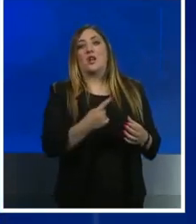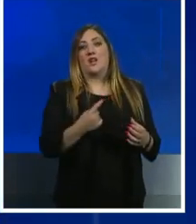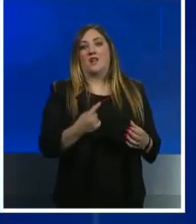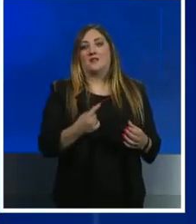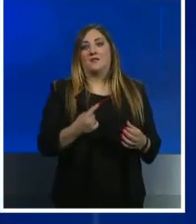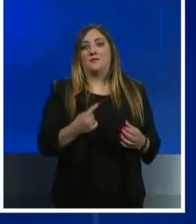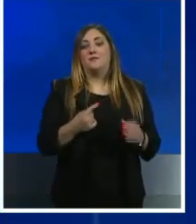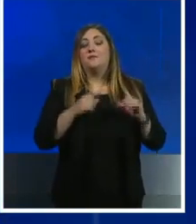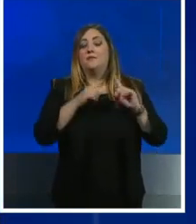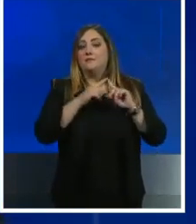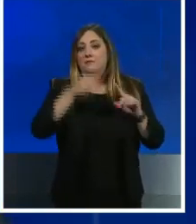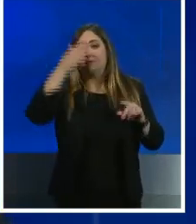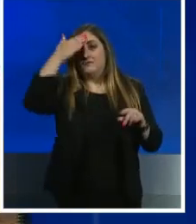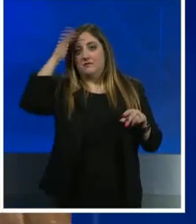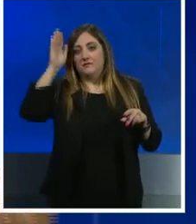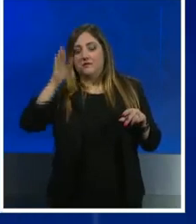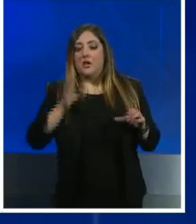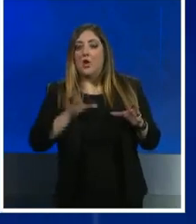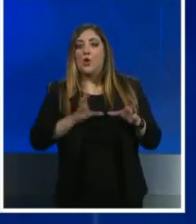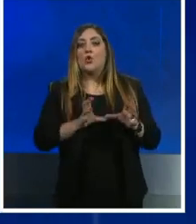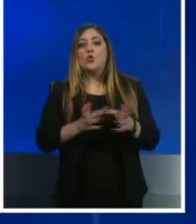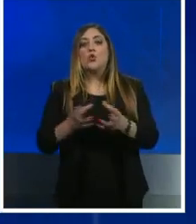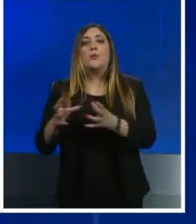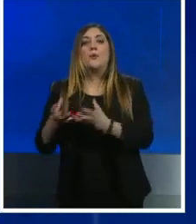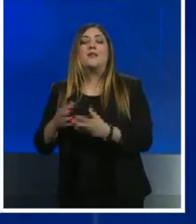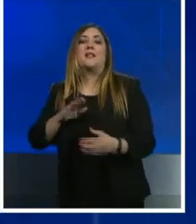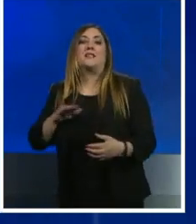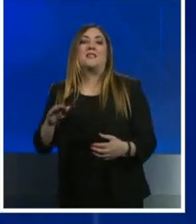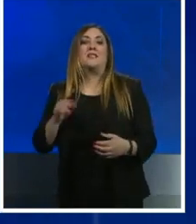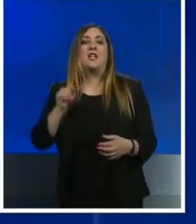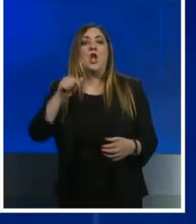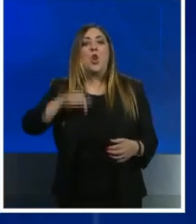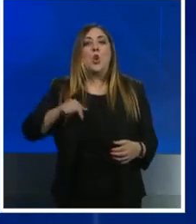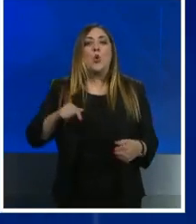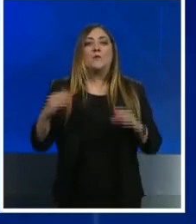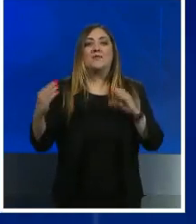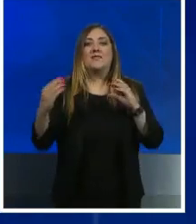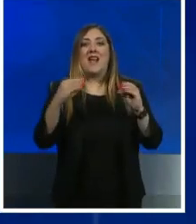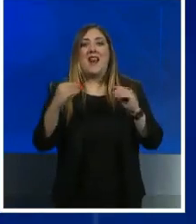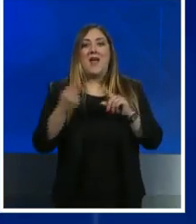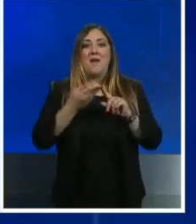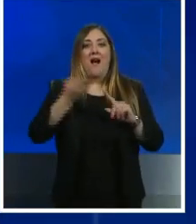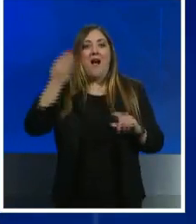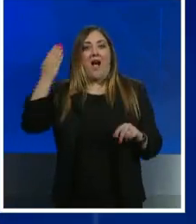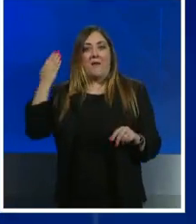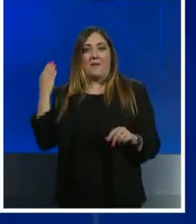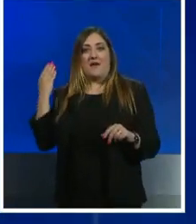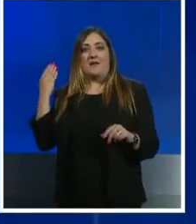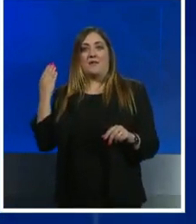tan-nies. Uħud minn dawk li tkellmu qalbli, tkellmu dwar il-preżenza ta' barranin